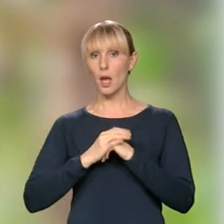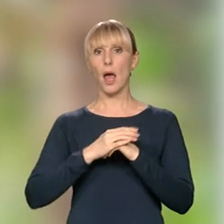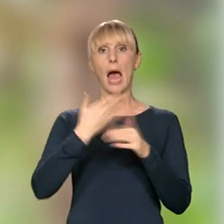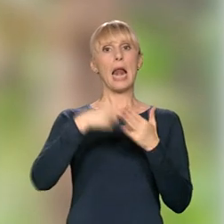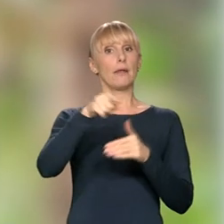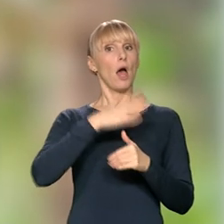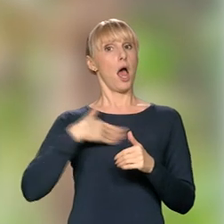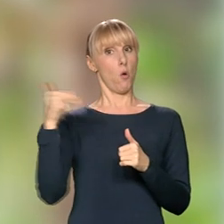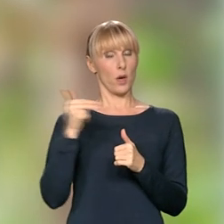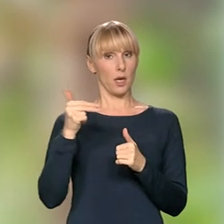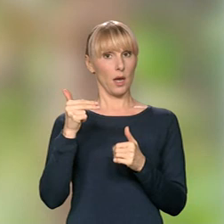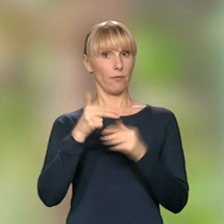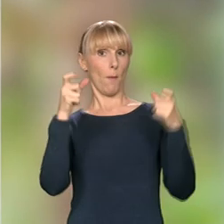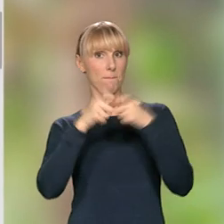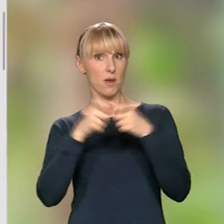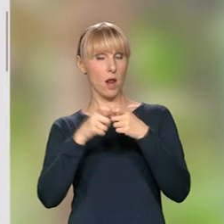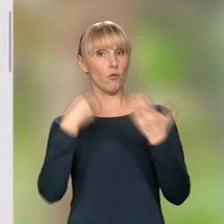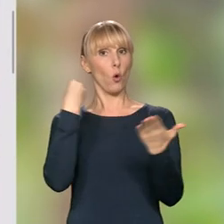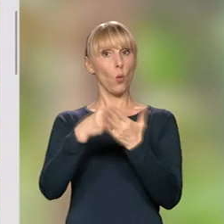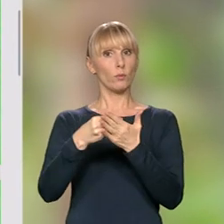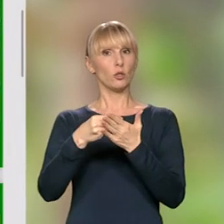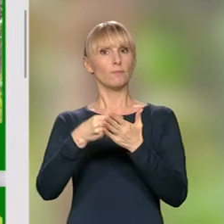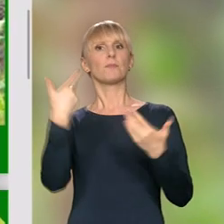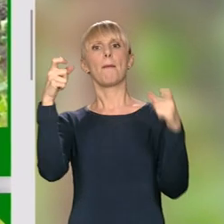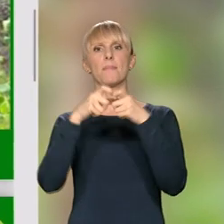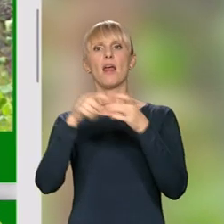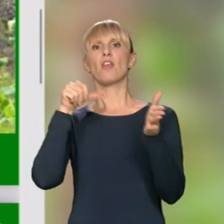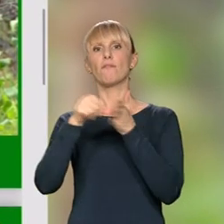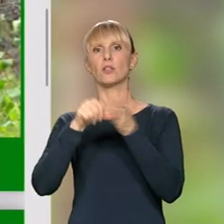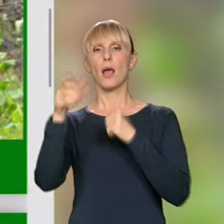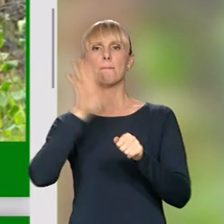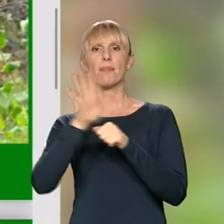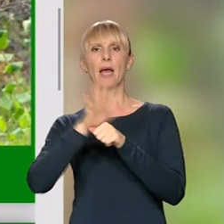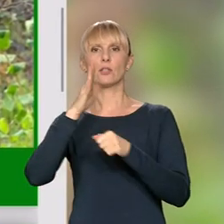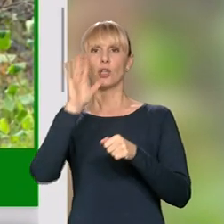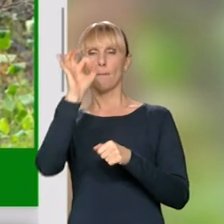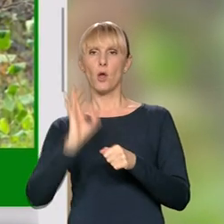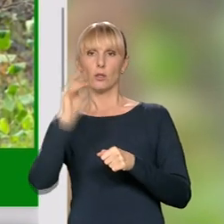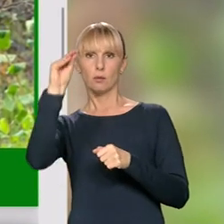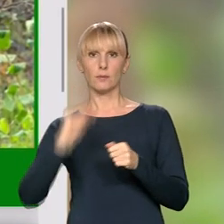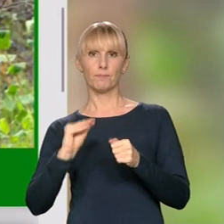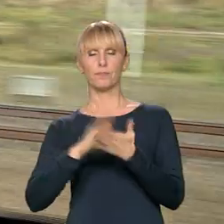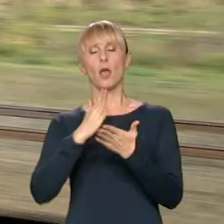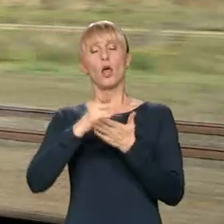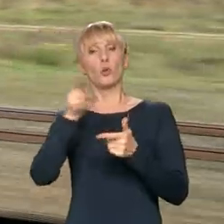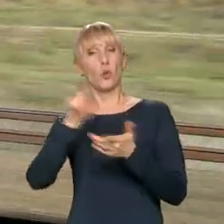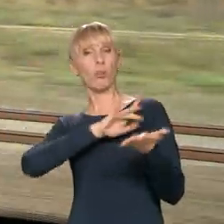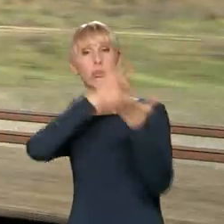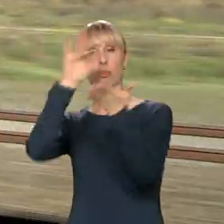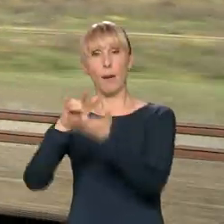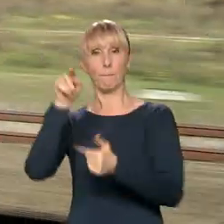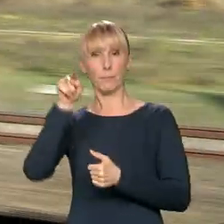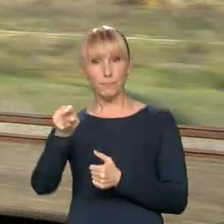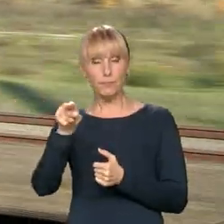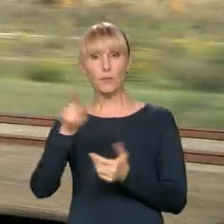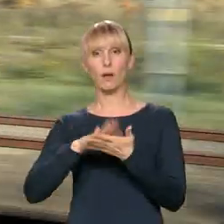weekendowe ŁKA przygotowała bilet wycieczkowy, który daje 15% zniżkę na przejazdy tam, czyli w jedną stronę. Bilet jest ważny